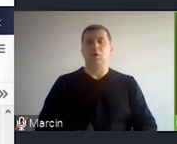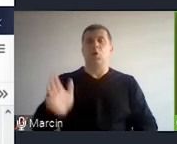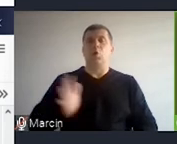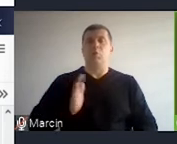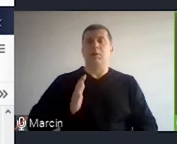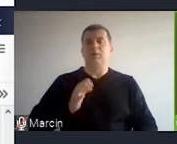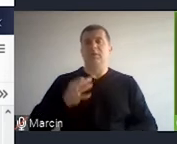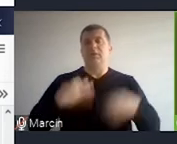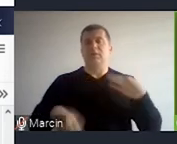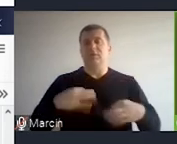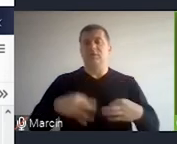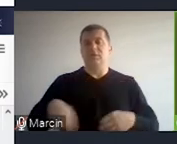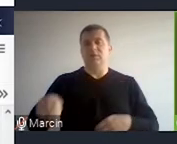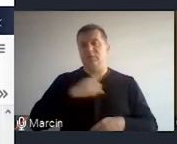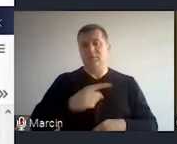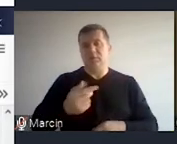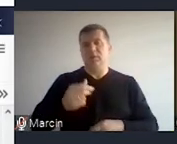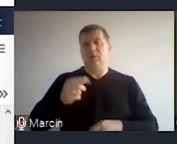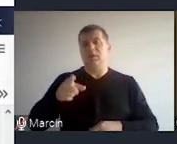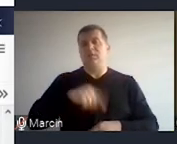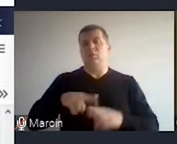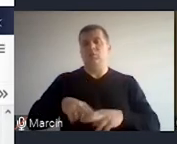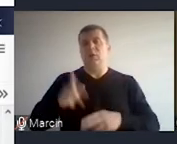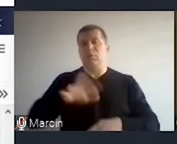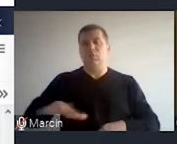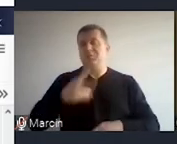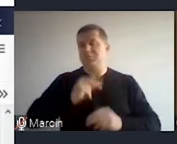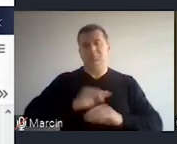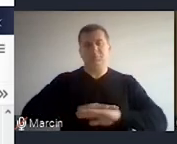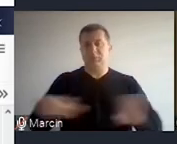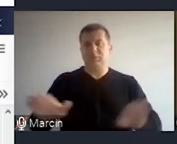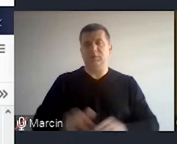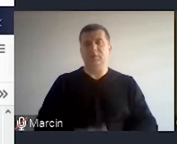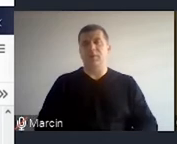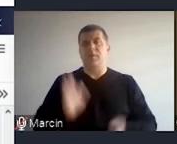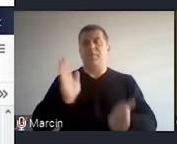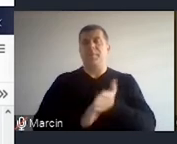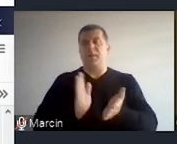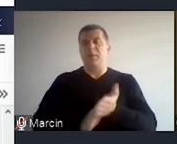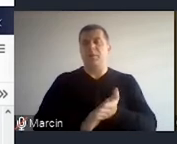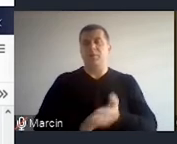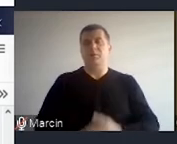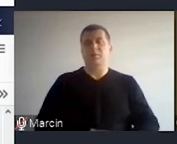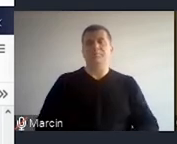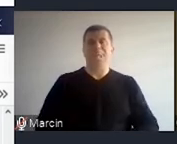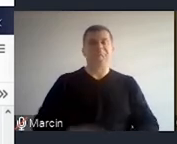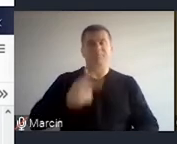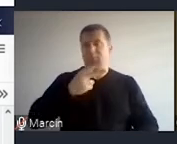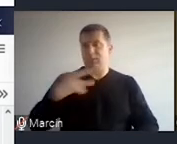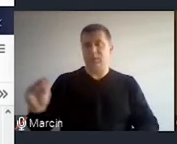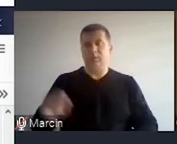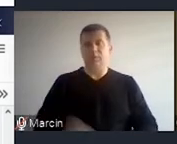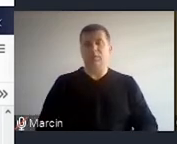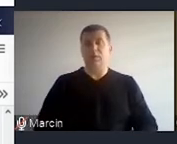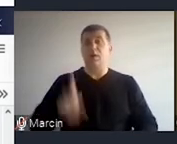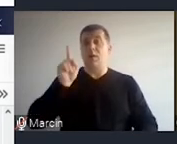Ubezpieczenie cywilne funkcjonariuszy publicznych nie wchodzi w grę. Nagrody nie,